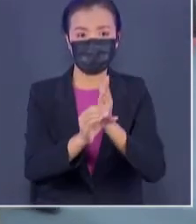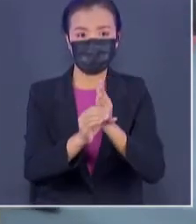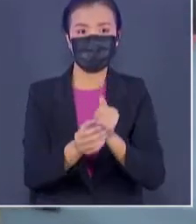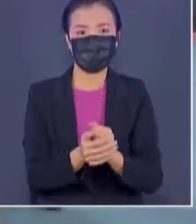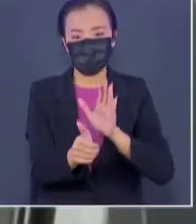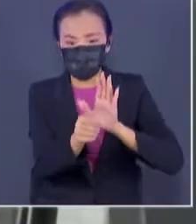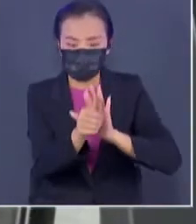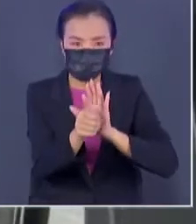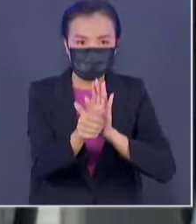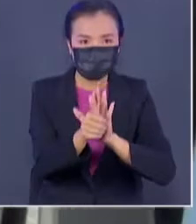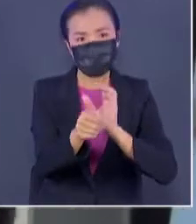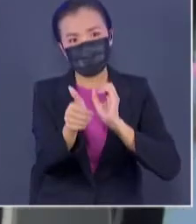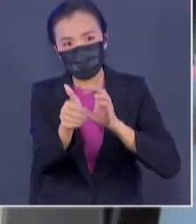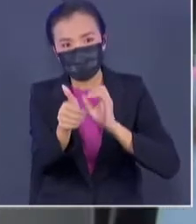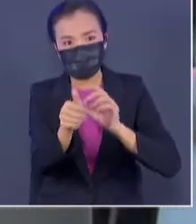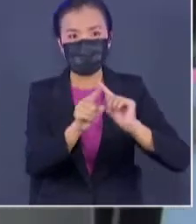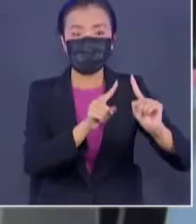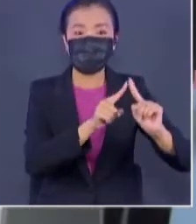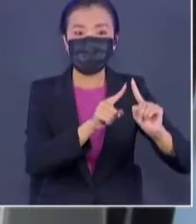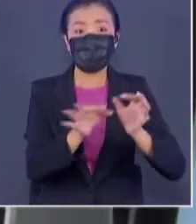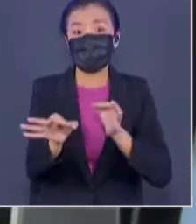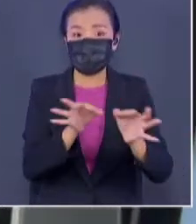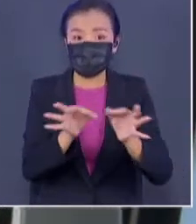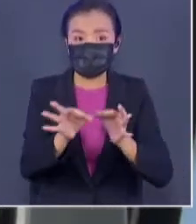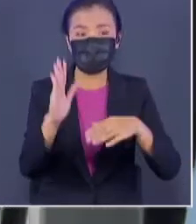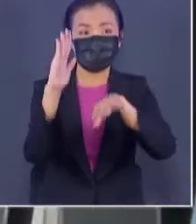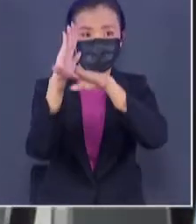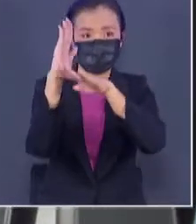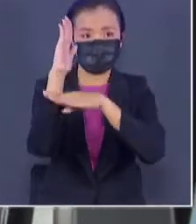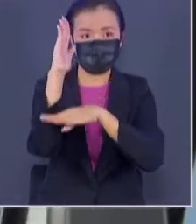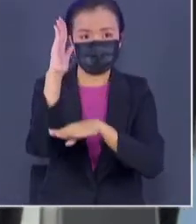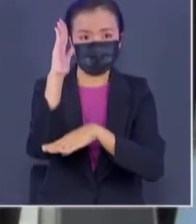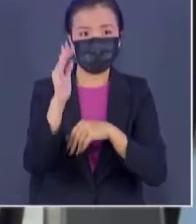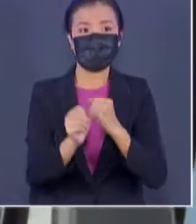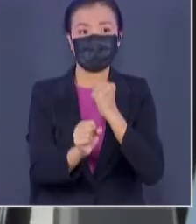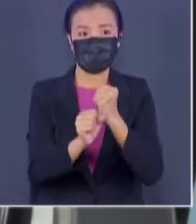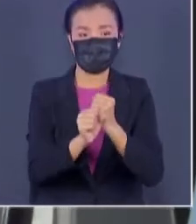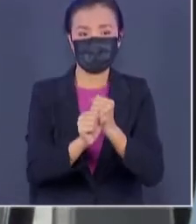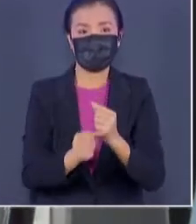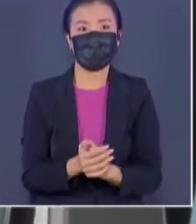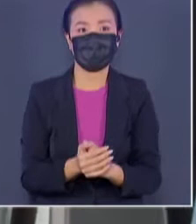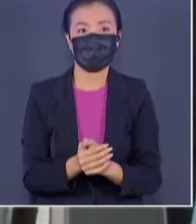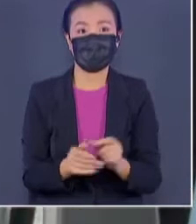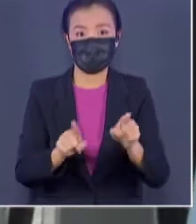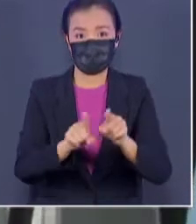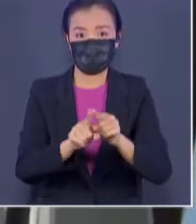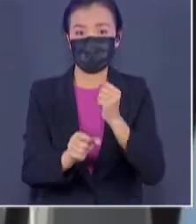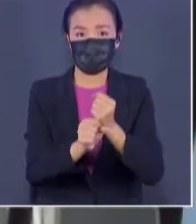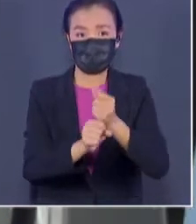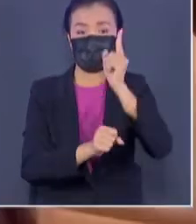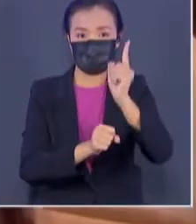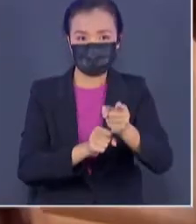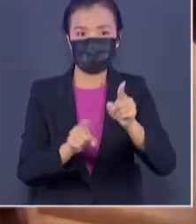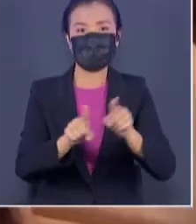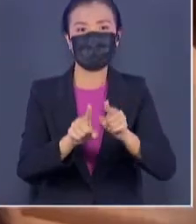ยเป็นพี่เลี้ยงมาให้คำแนะนำให้คำปรึกษาในขั้นตอนในการปฏิบัติงานเช่นเดียวกับการทำงานจริง